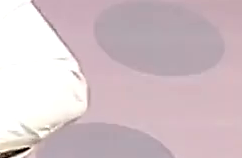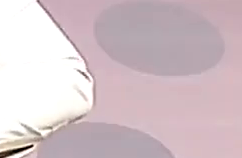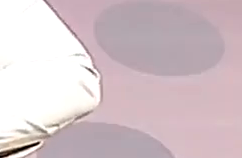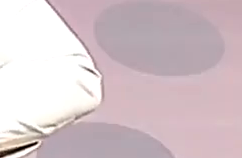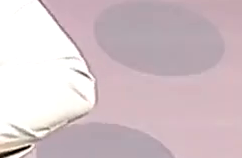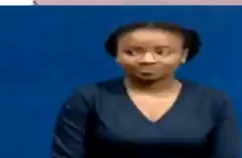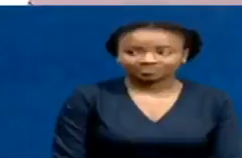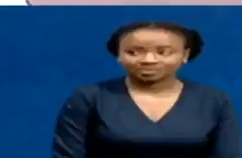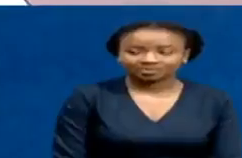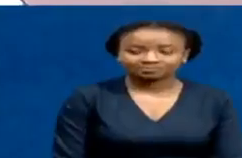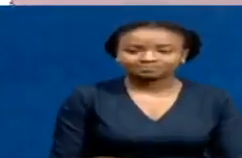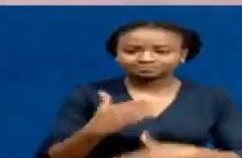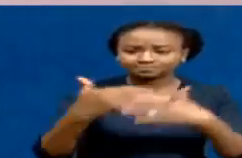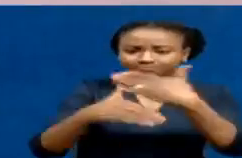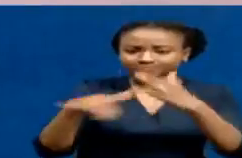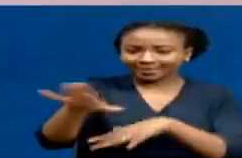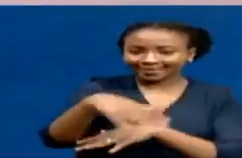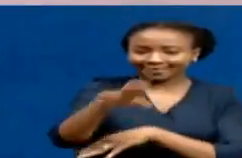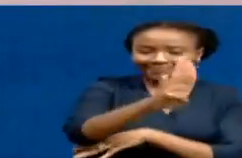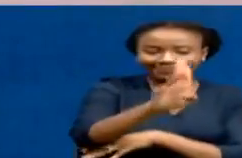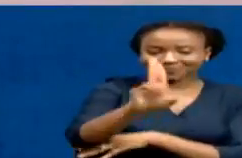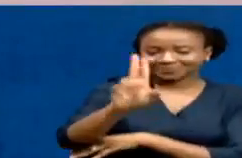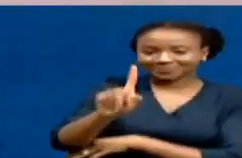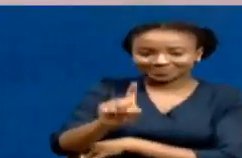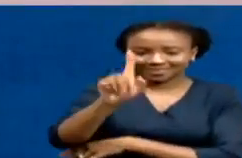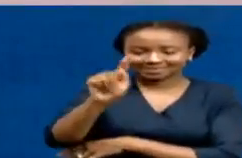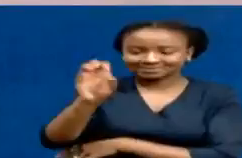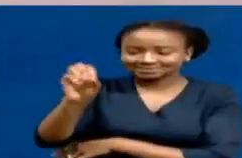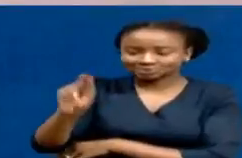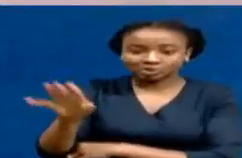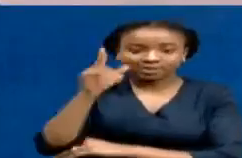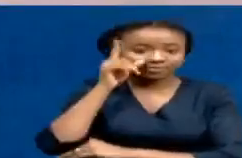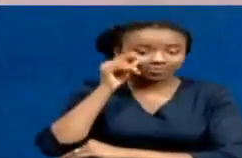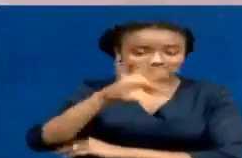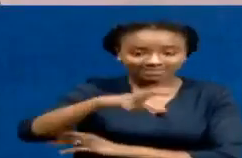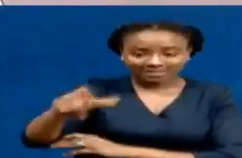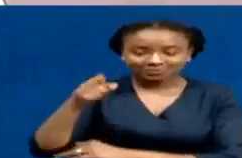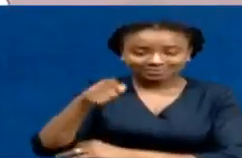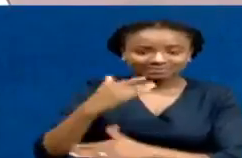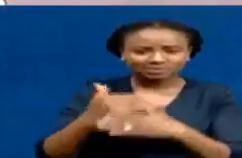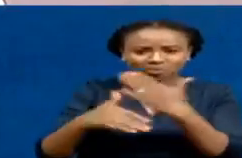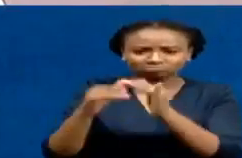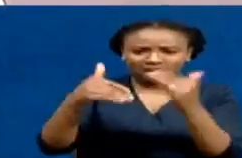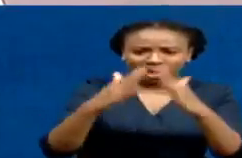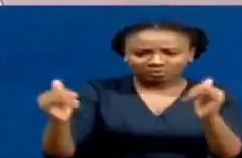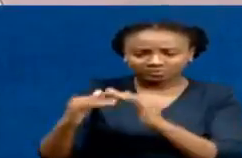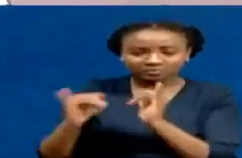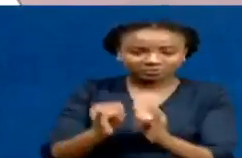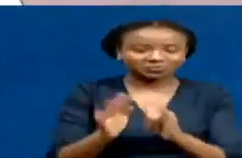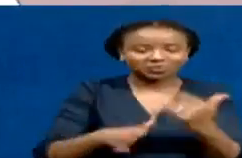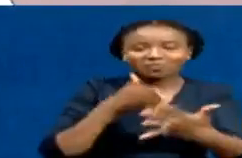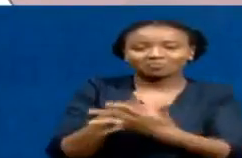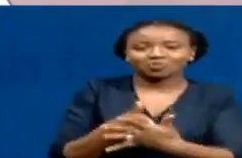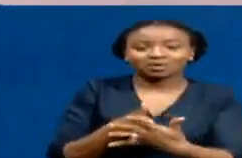Ujenzi wa nyumba za kisasa katika mtaa wa Buxton katika kaunti ya Mombasa sasa umesimamishwa na kamati ya bunge ya seneti kuhusu